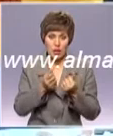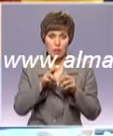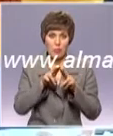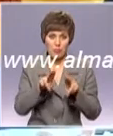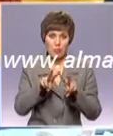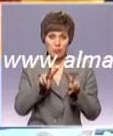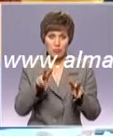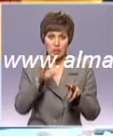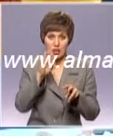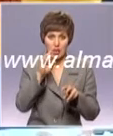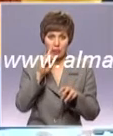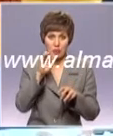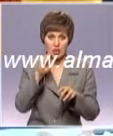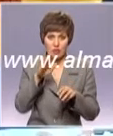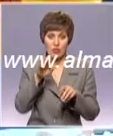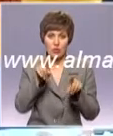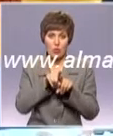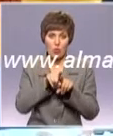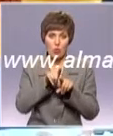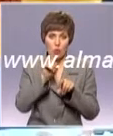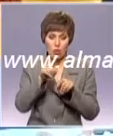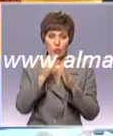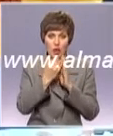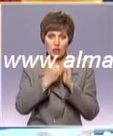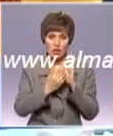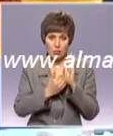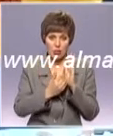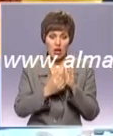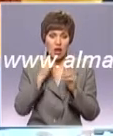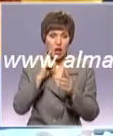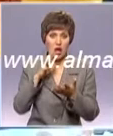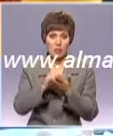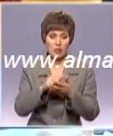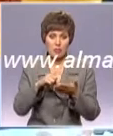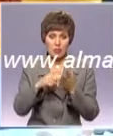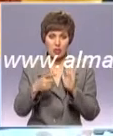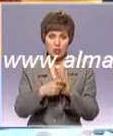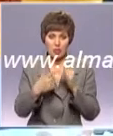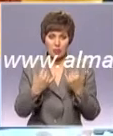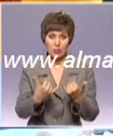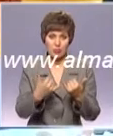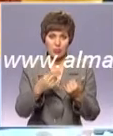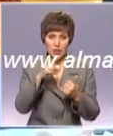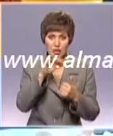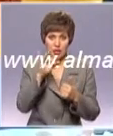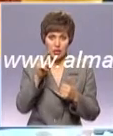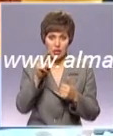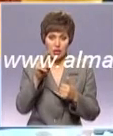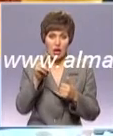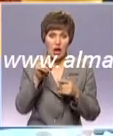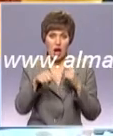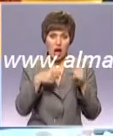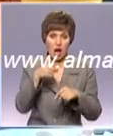Серик Ахметов айтып отырған ол бағдарлама, ол жалға беретін пәтер осы биыл КИК арқылы бізде ашылды. 108